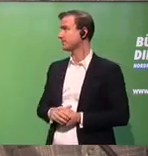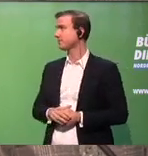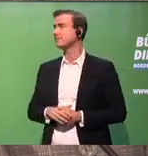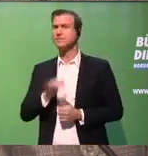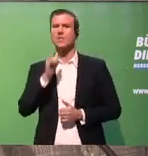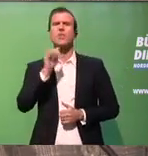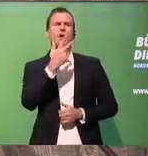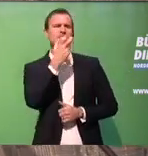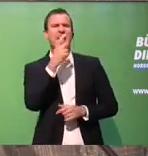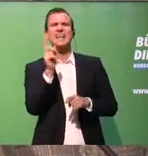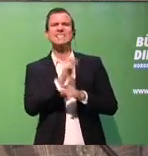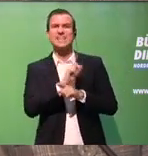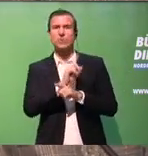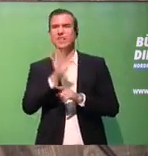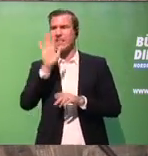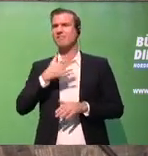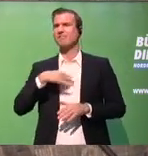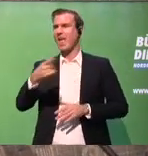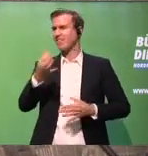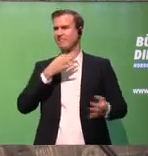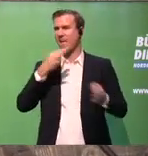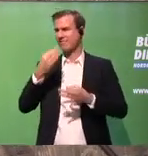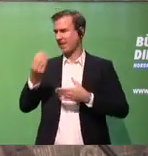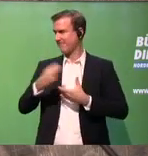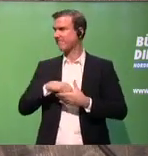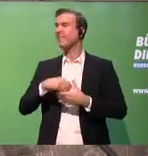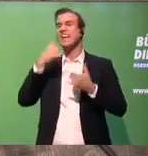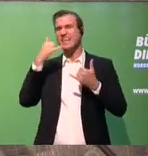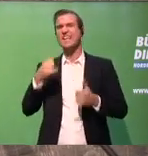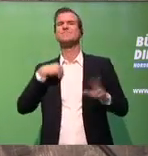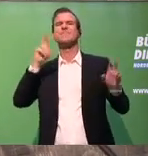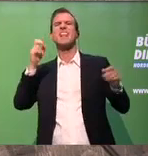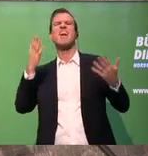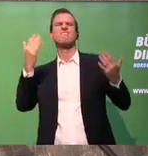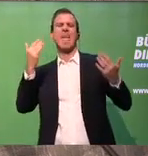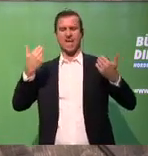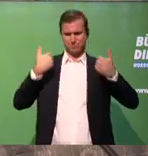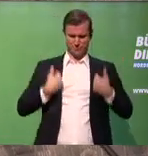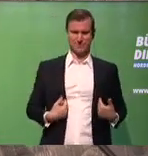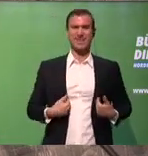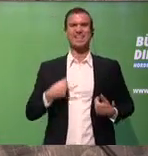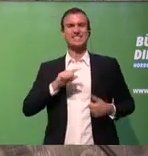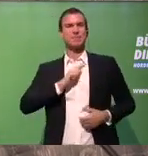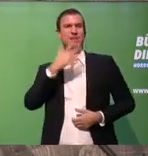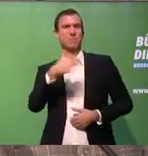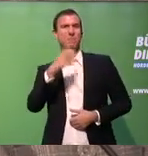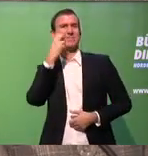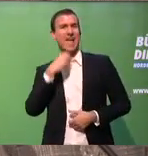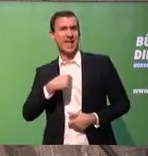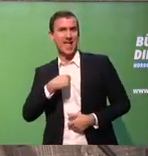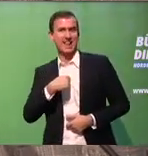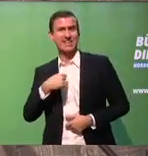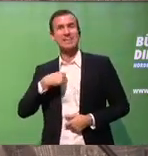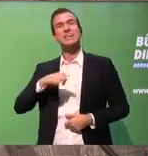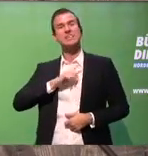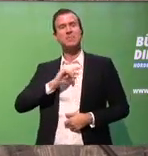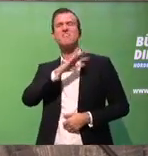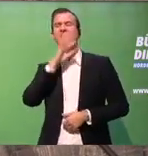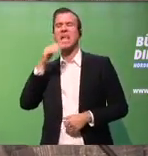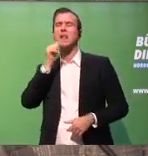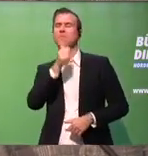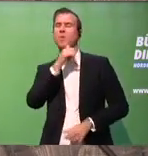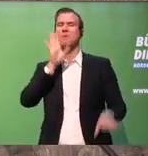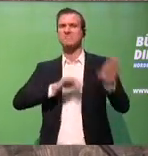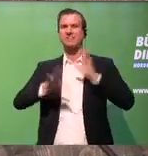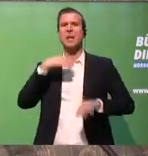noch 30 Sekunden Zeit, eure Fragen einzuweifen. Jetzt kommt der Werbeblock zu meiner Person. Ich bin 50 Jahre alt, verfüge über viel